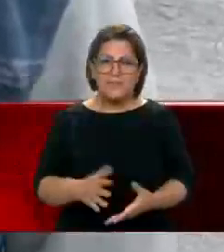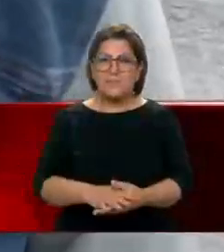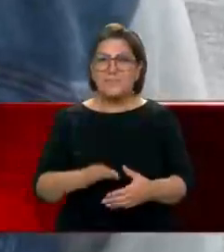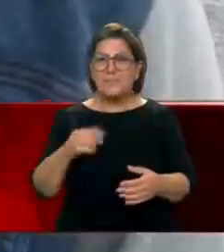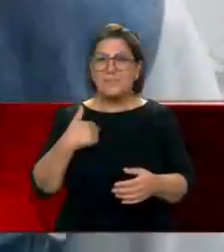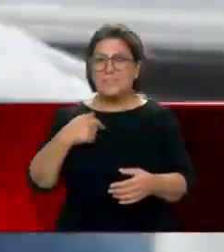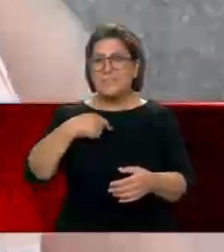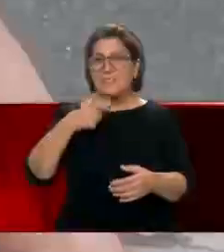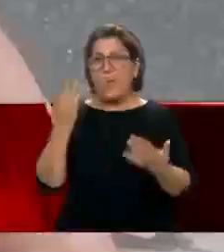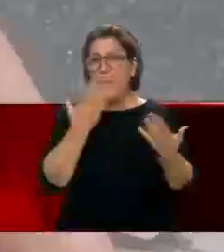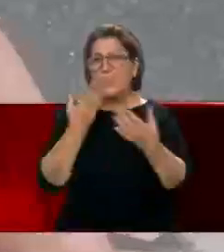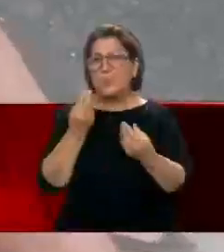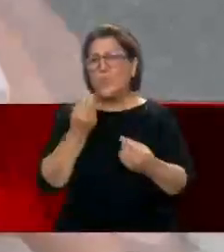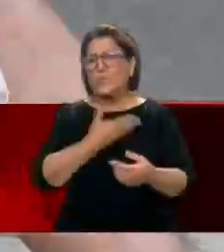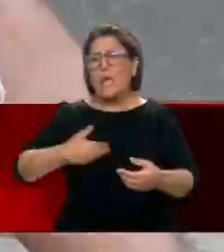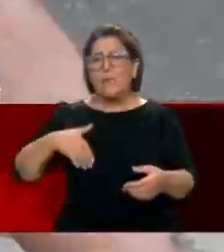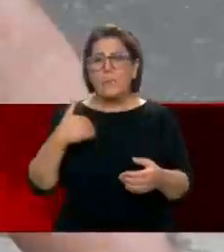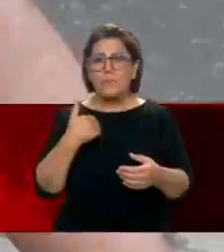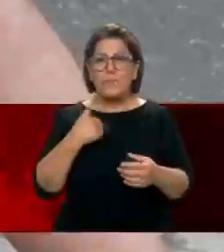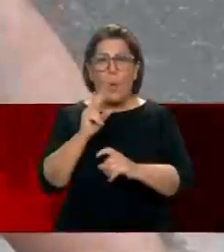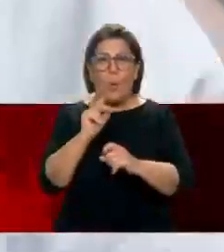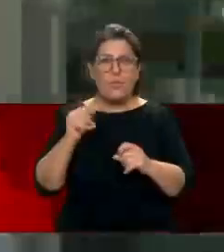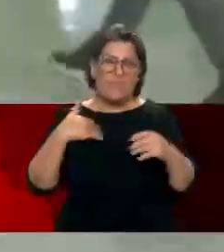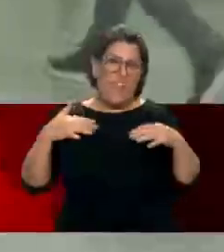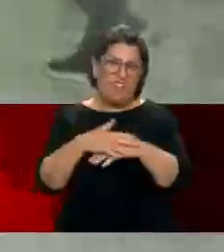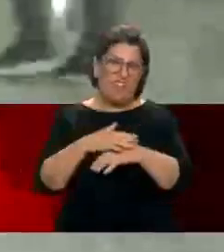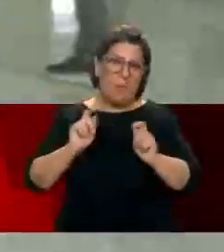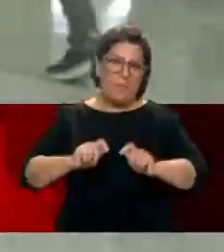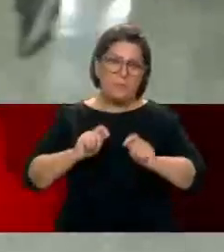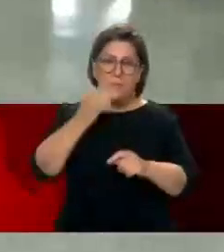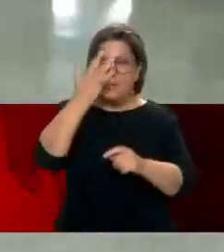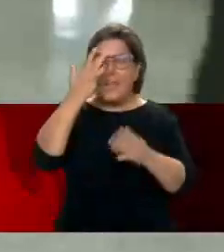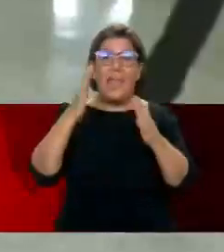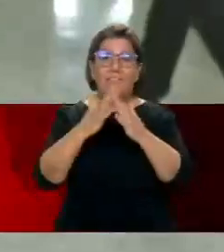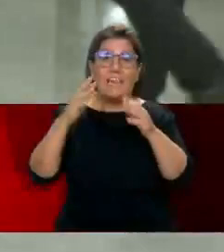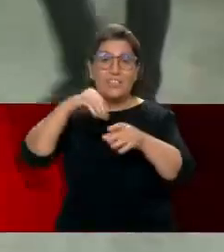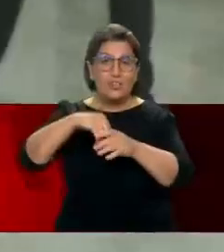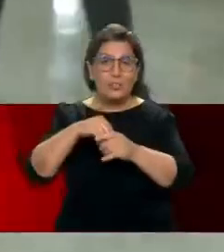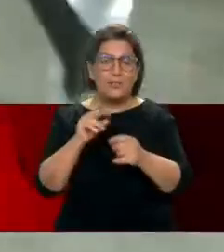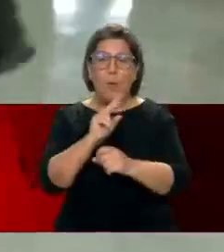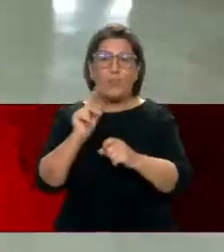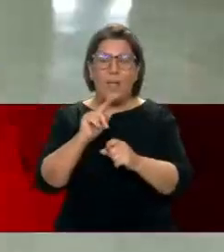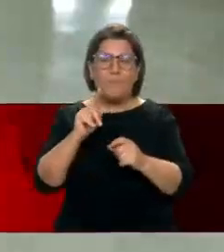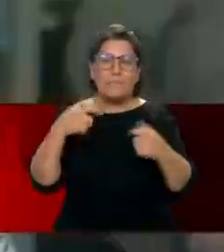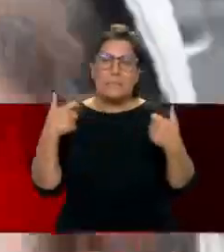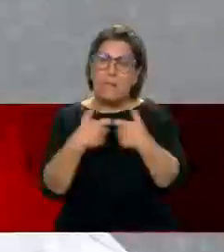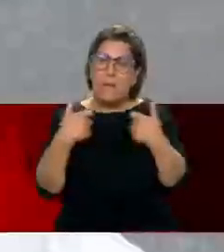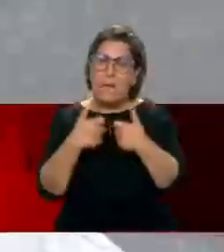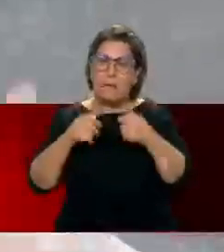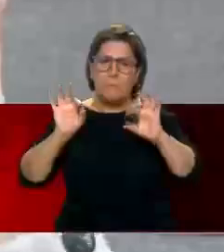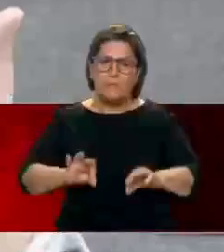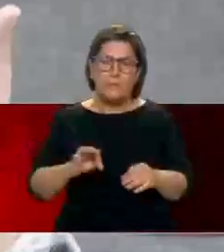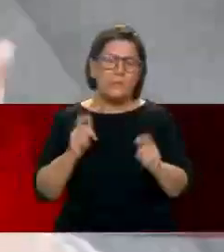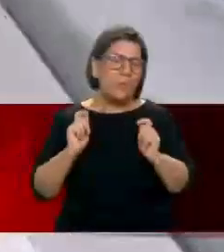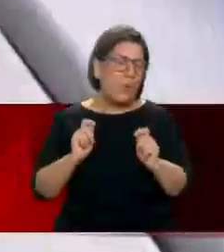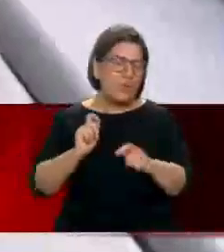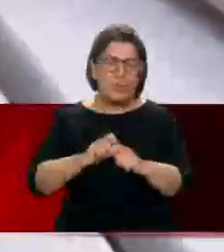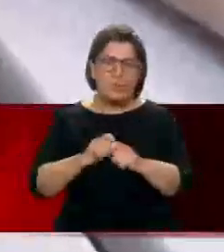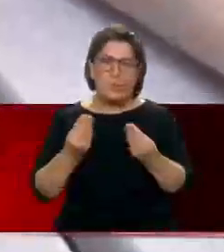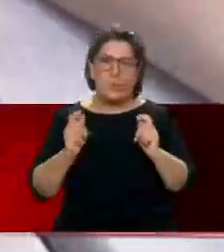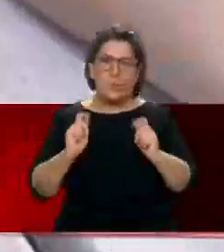ben çok sevmiyorum okulu. Ödev? Akşam yapacağım. Evlerde ödev savaşları da başladı. Zor, işimiz çok